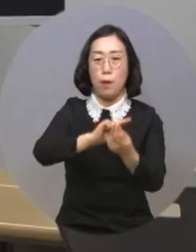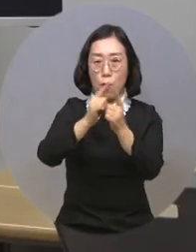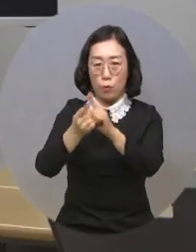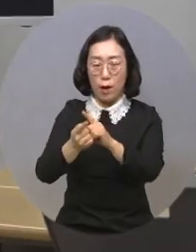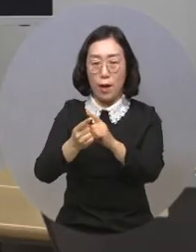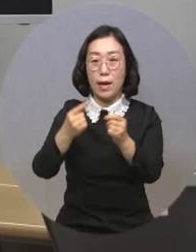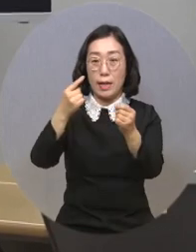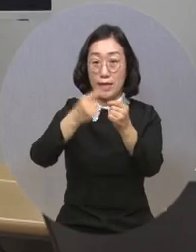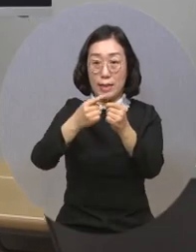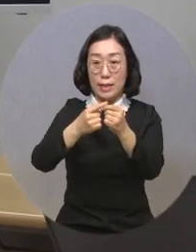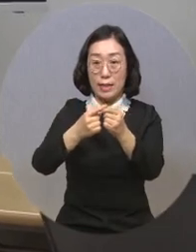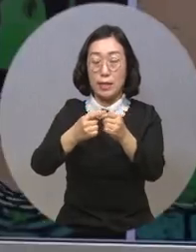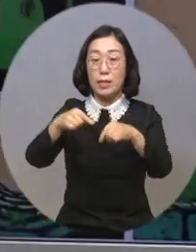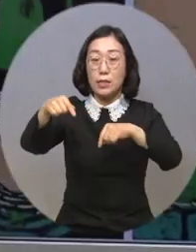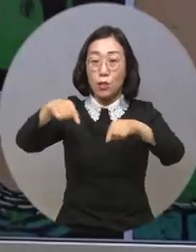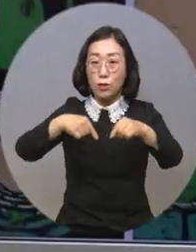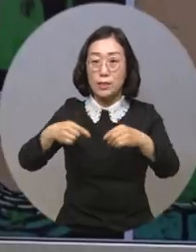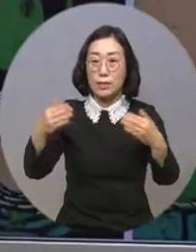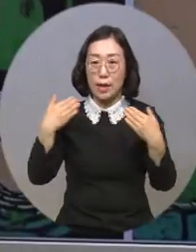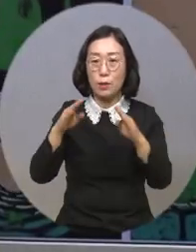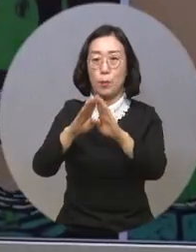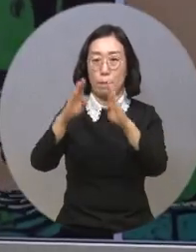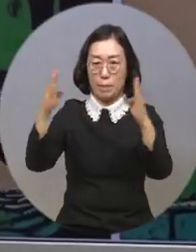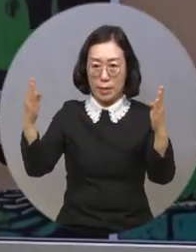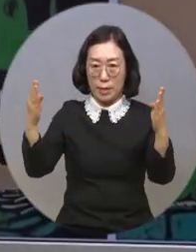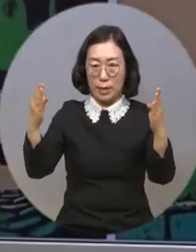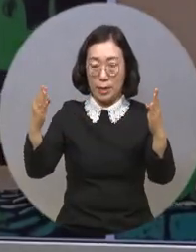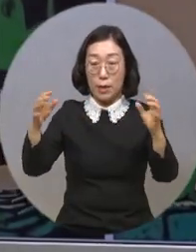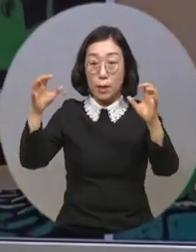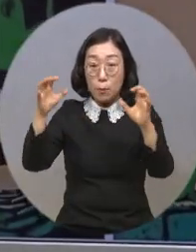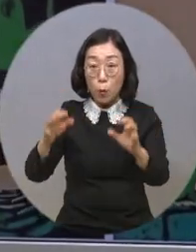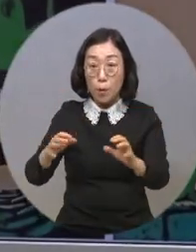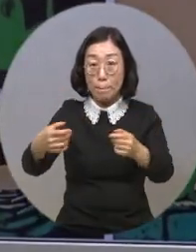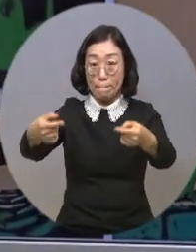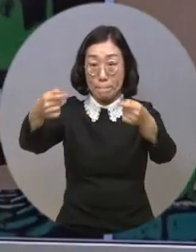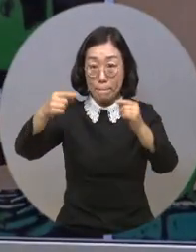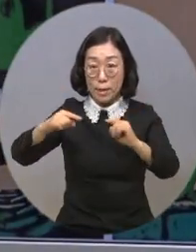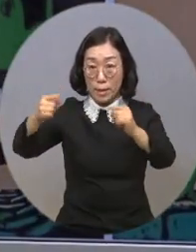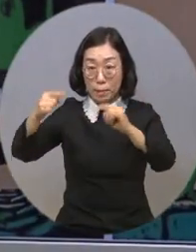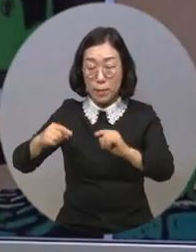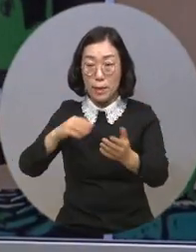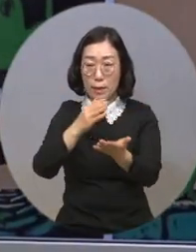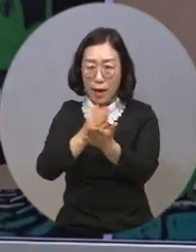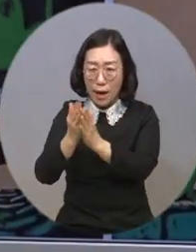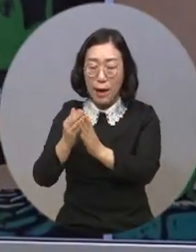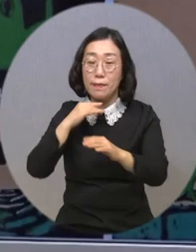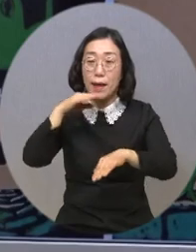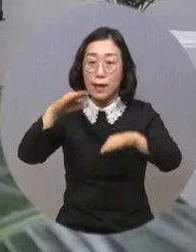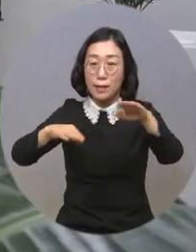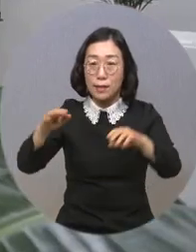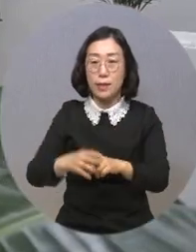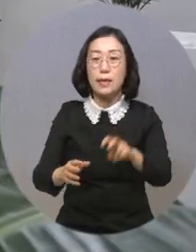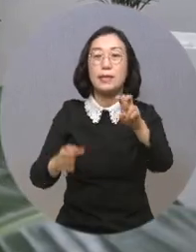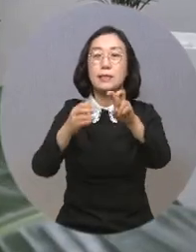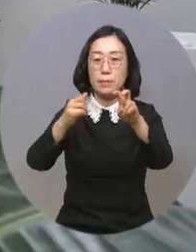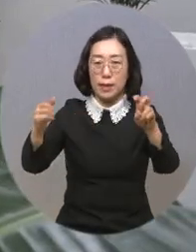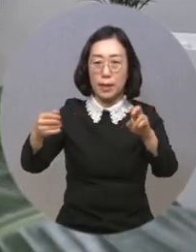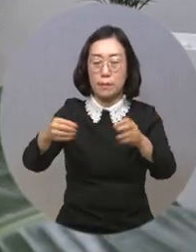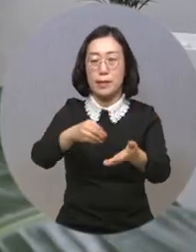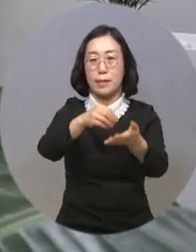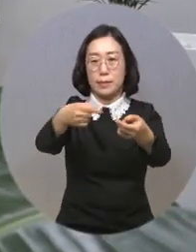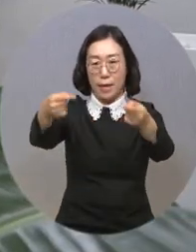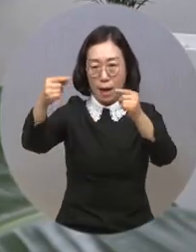청년 학교를 개강했습니다. 개강식에는 정치에 관심을 가진 다양한 연령층의 수강생 20여